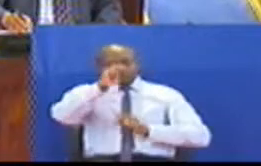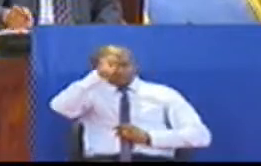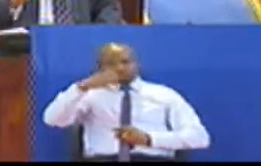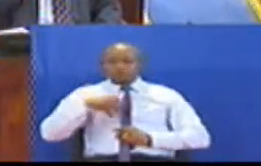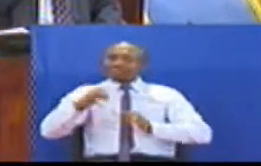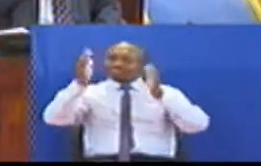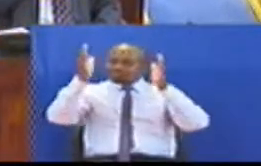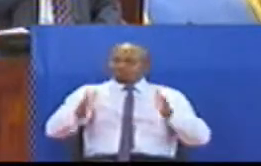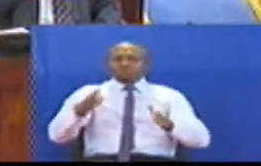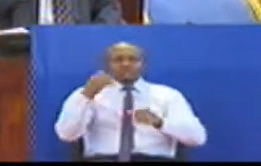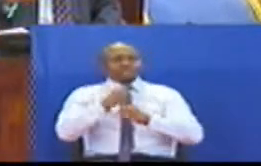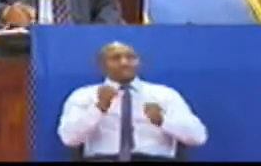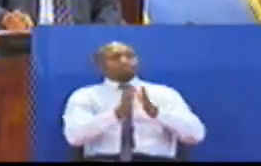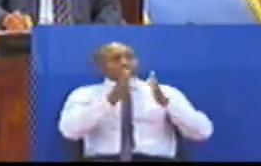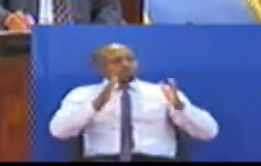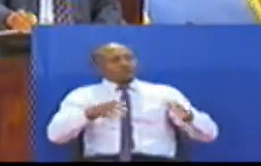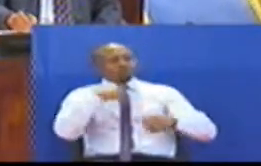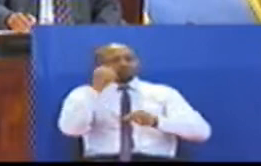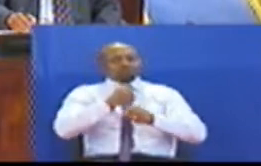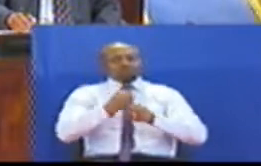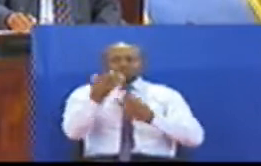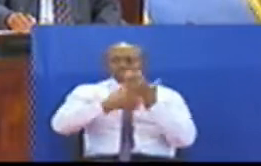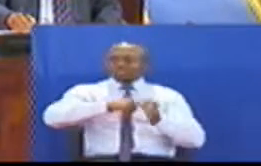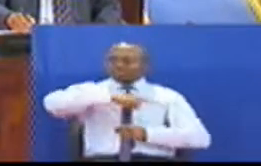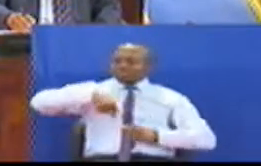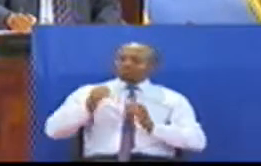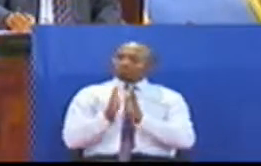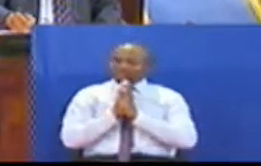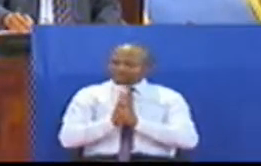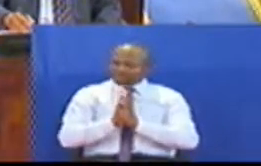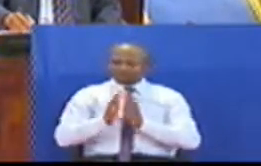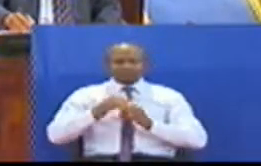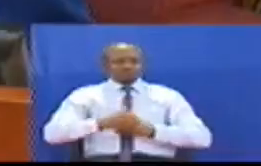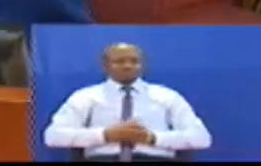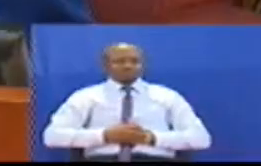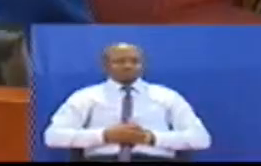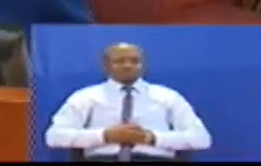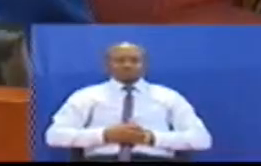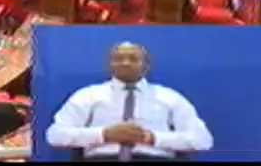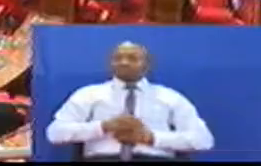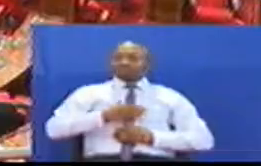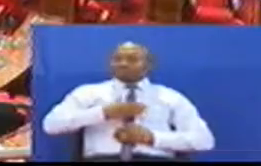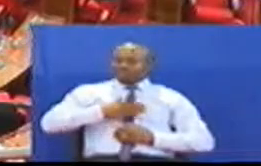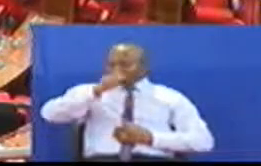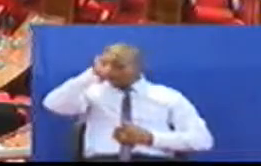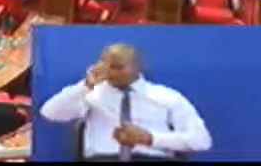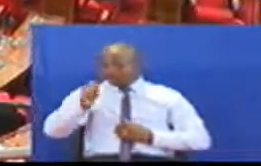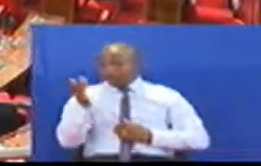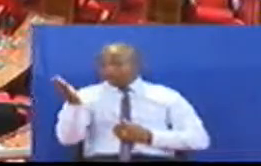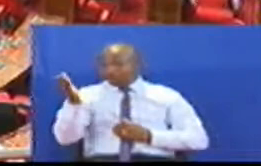kazi kubwa anayofanya kuitumikia nchi yetu. Asante sana. Asante sana Mheshimiwa Aisha Hilali.